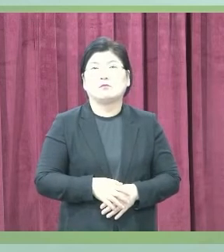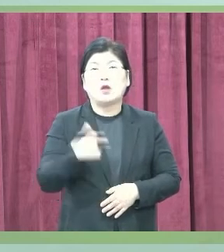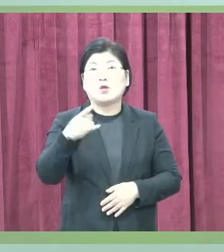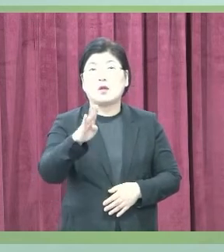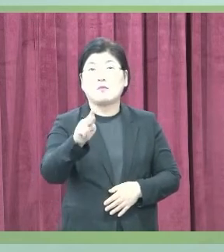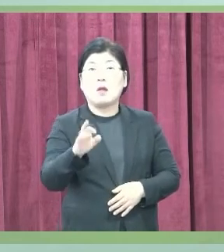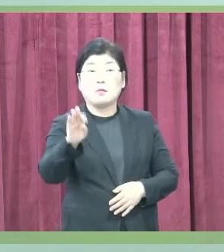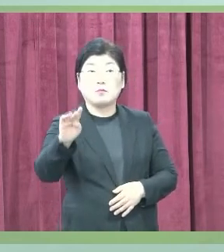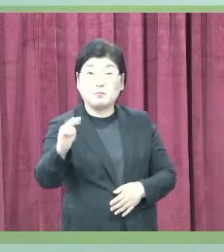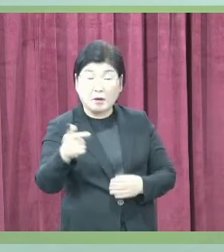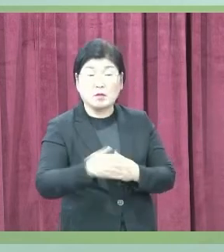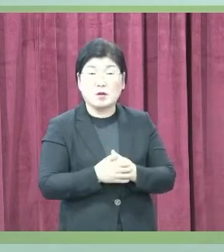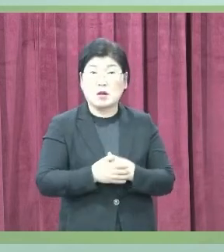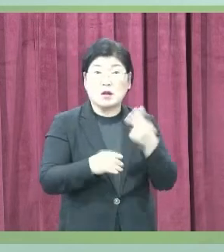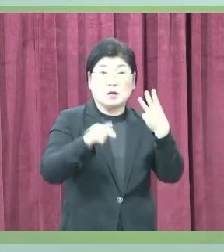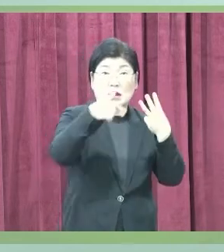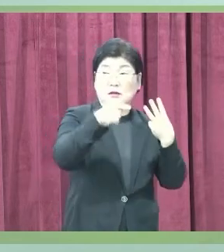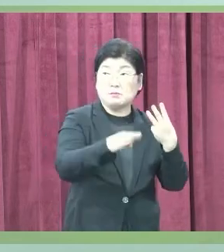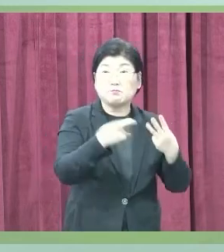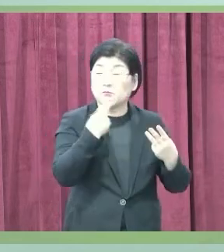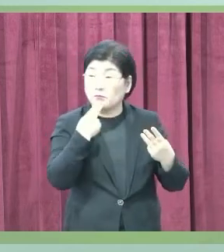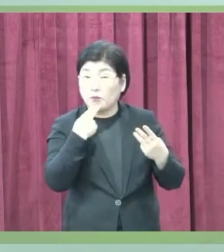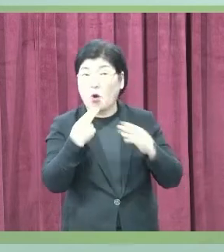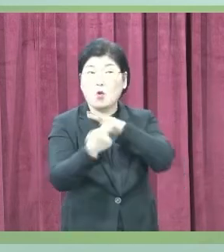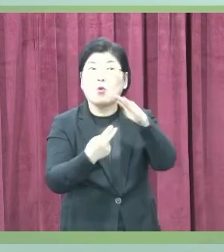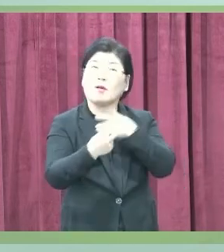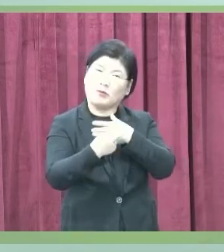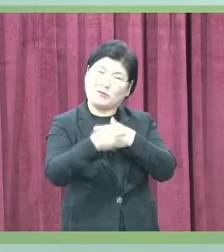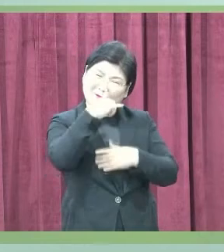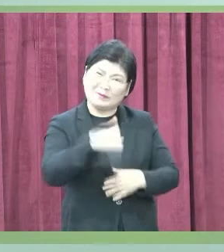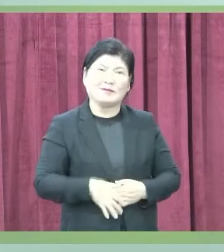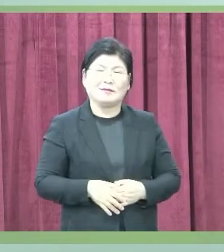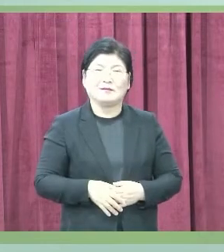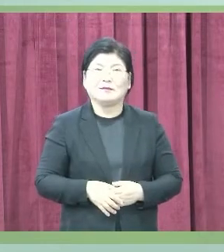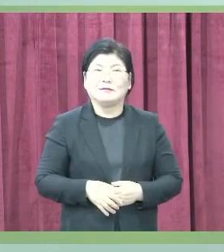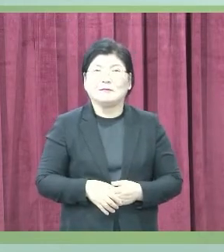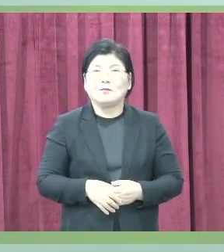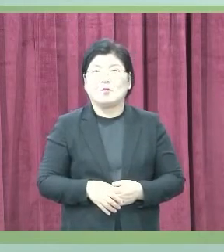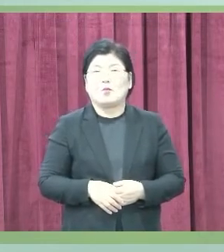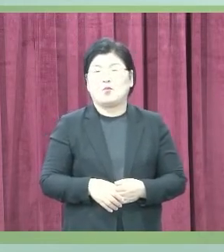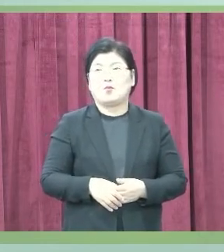뇌병변은 상급이 빠졌고 요양병원이 들어갔습니다.